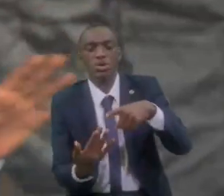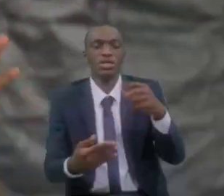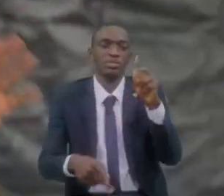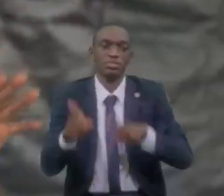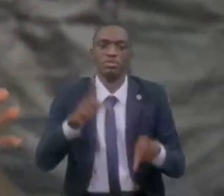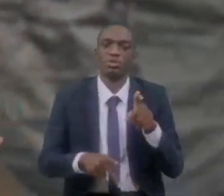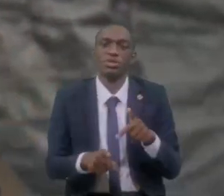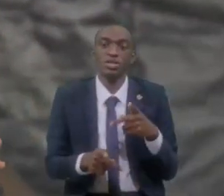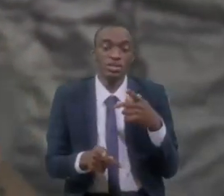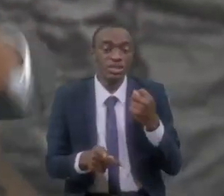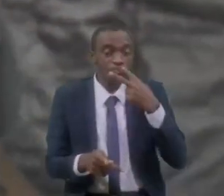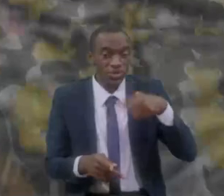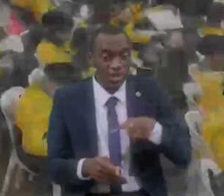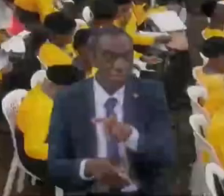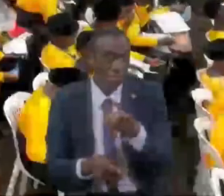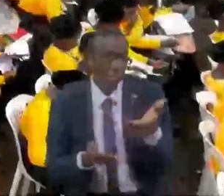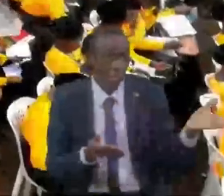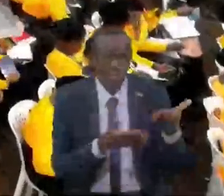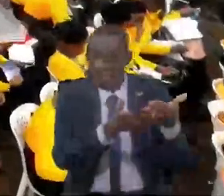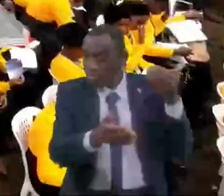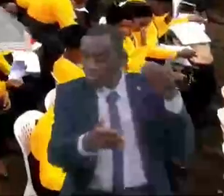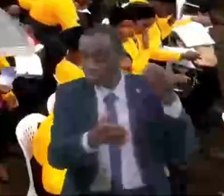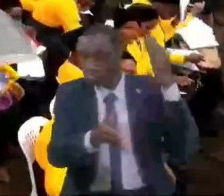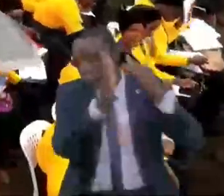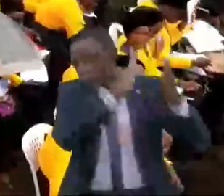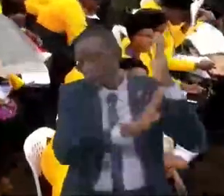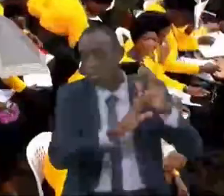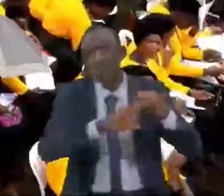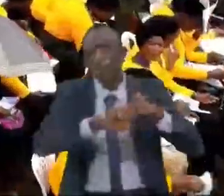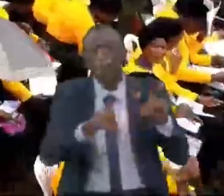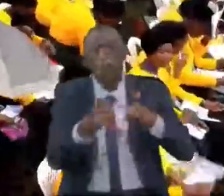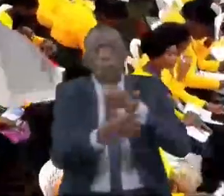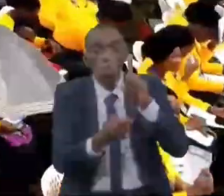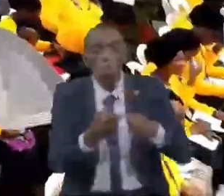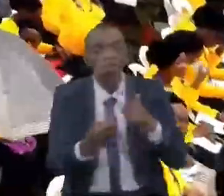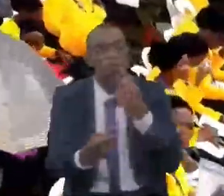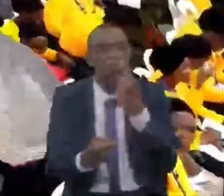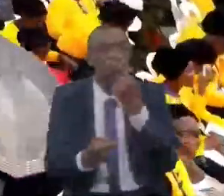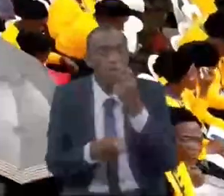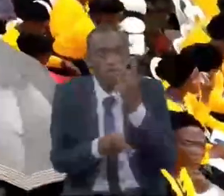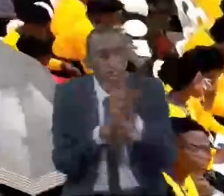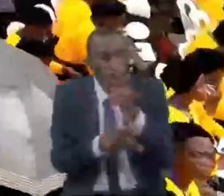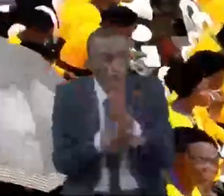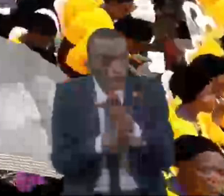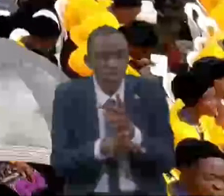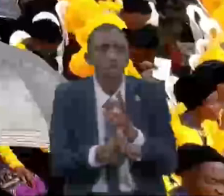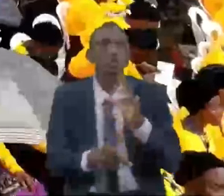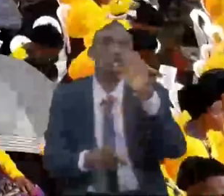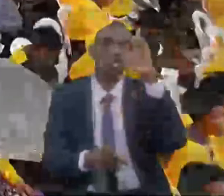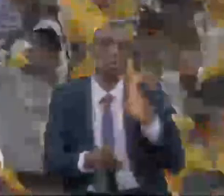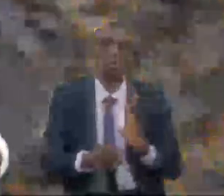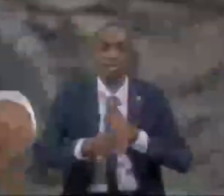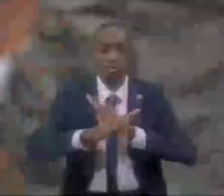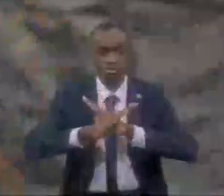Le serpent était là tout le temps. Mais quand ils avaient la bouche fermée, Dieu a éloigné